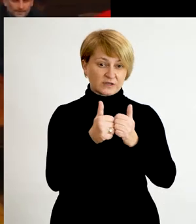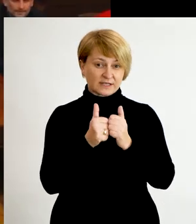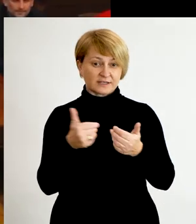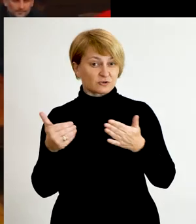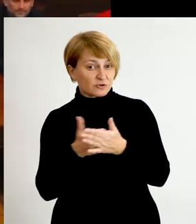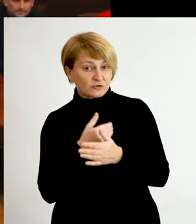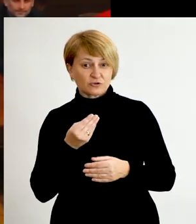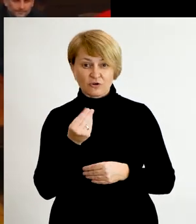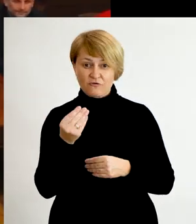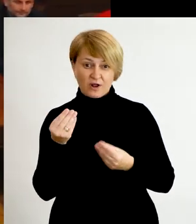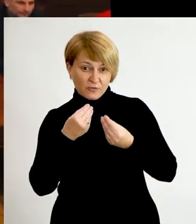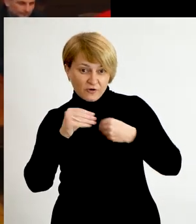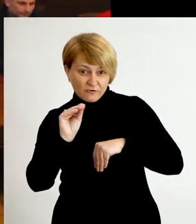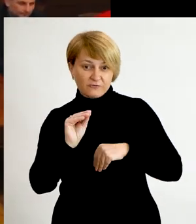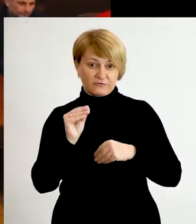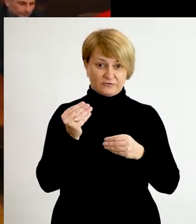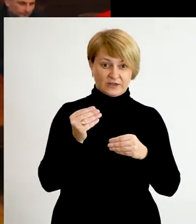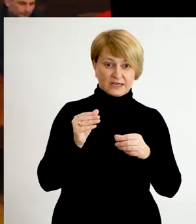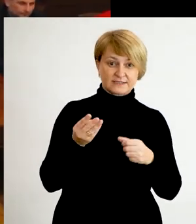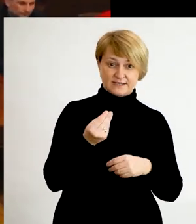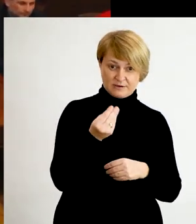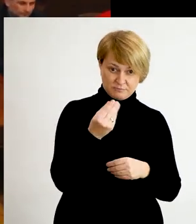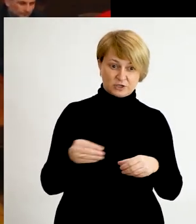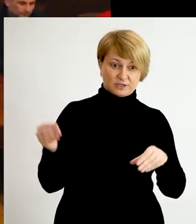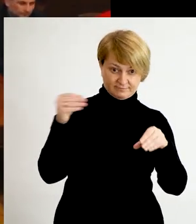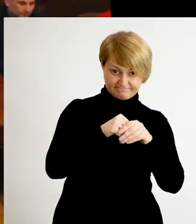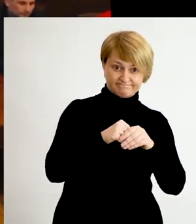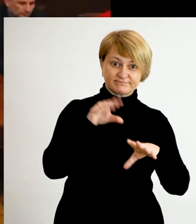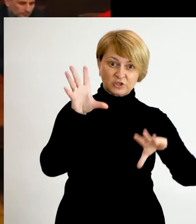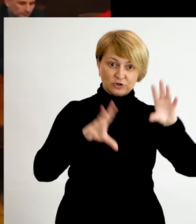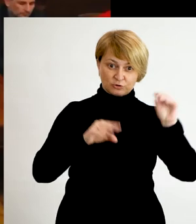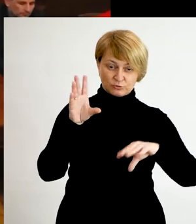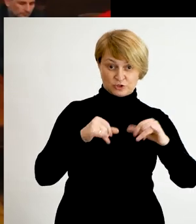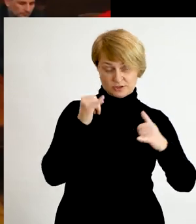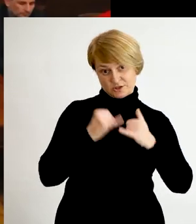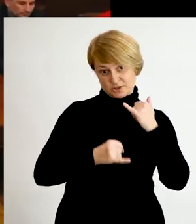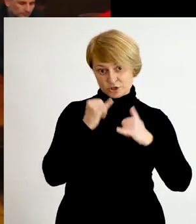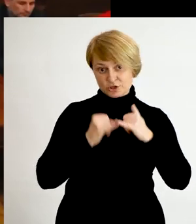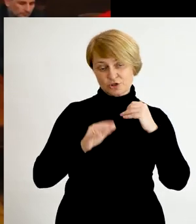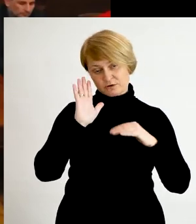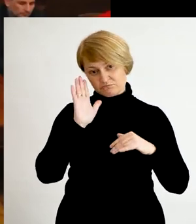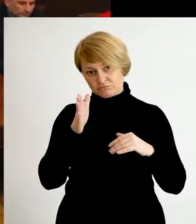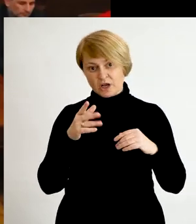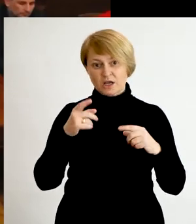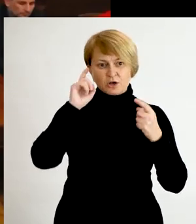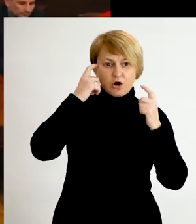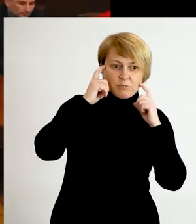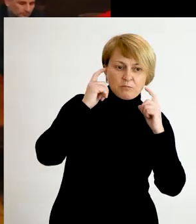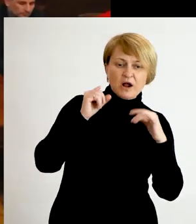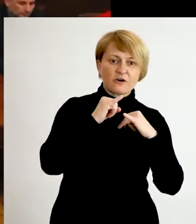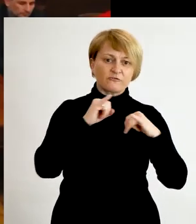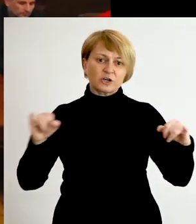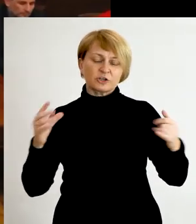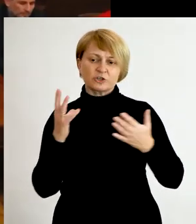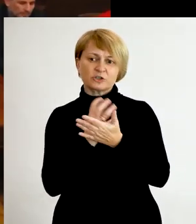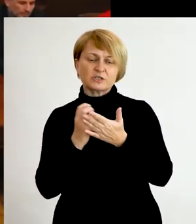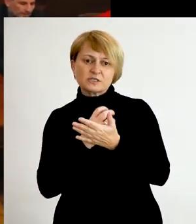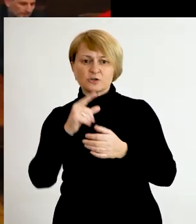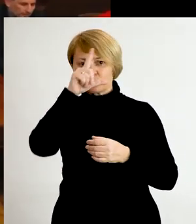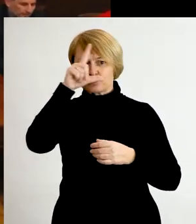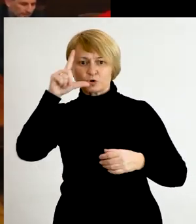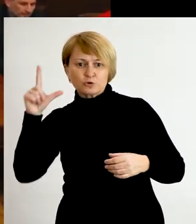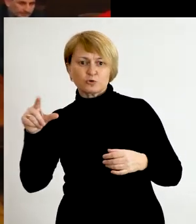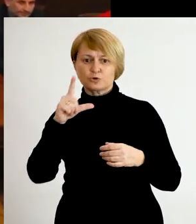zadania, bądź nowe wydatki, albo po prostu więcej pieniędzy do tego budżetu, gdyby okazało się jednak, że te obawy o PIT, o dochody